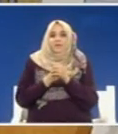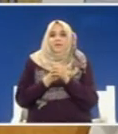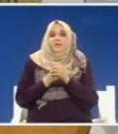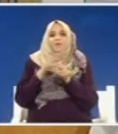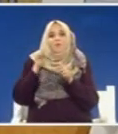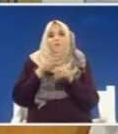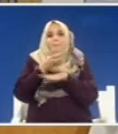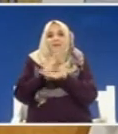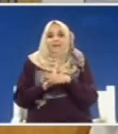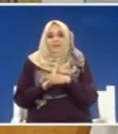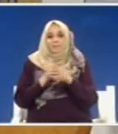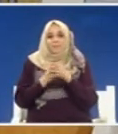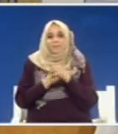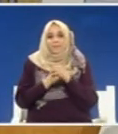مهيئة